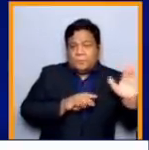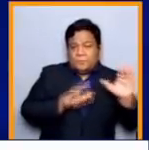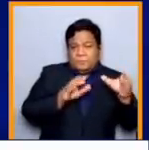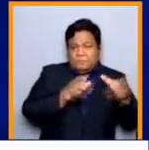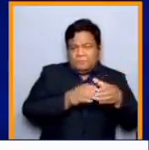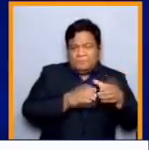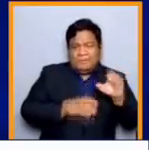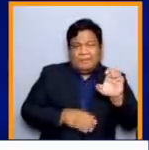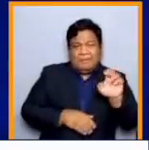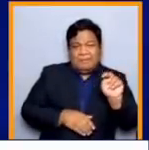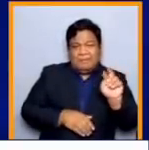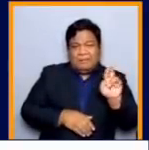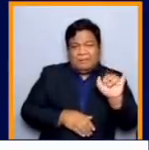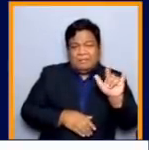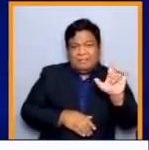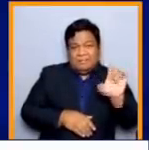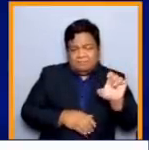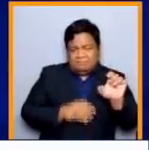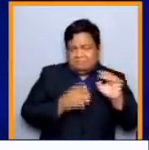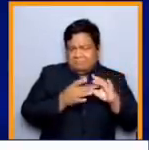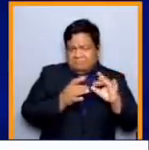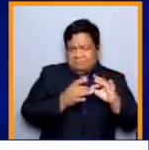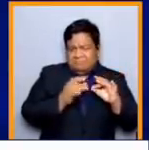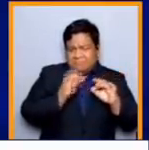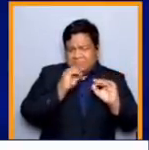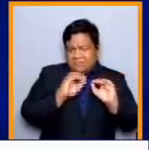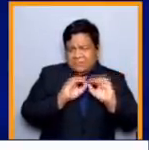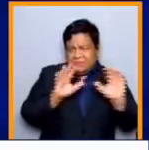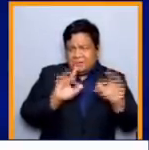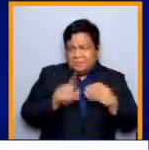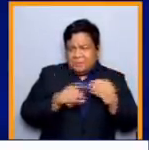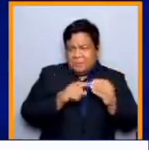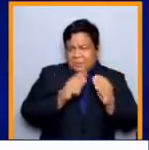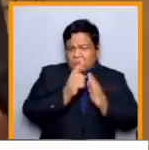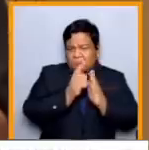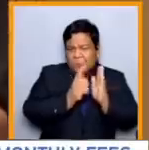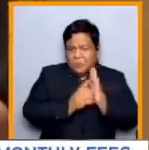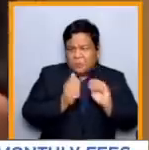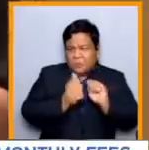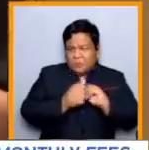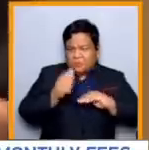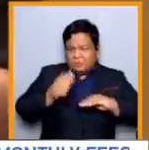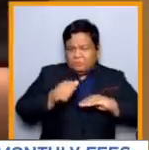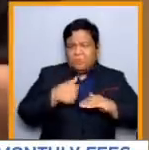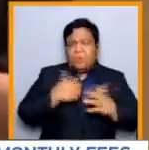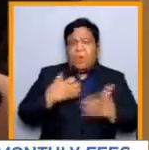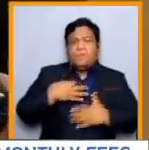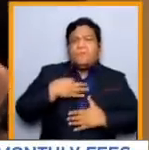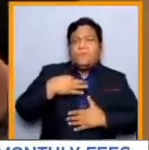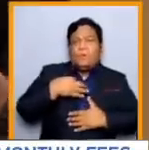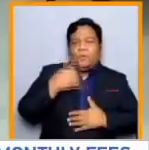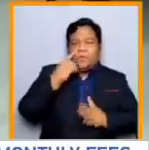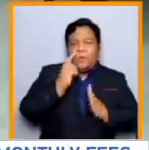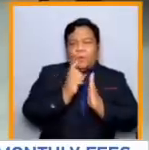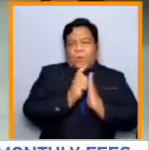Carpio ang batas sa pagbubuwis. Gusto nga raw niyang magpresenta ang abogado ni Marcos. Hinihingan pa namin ng reaksyon si Carpio. Ang Partido